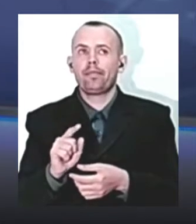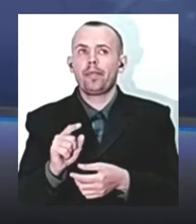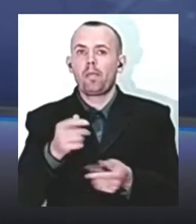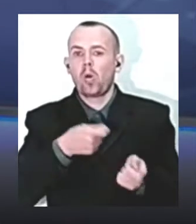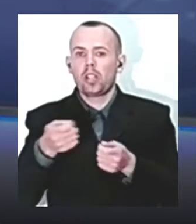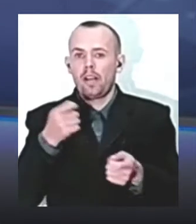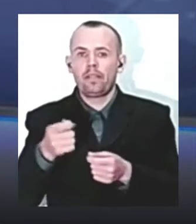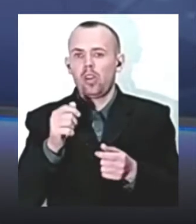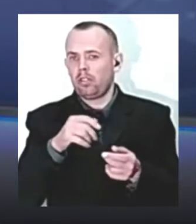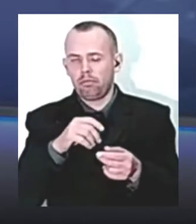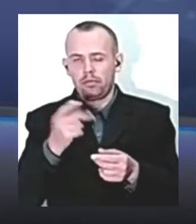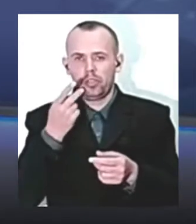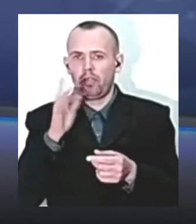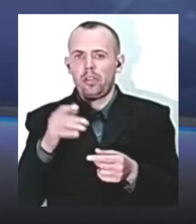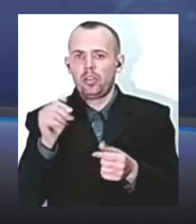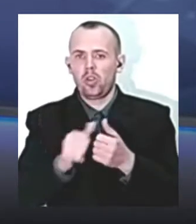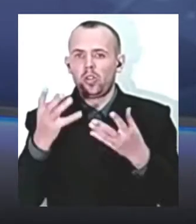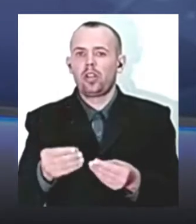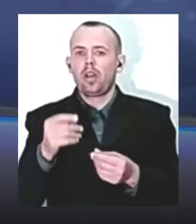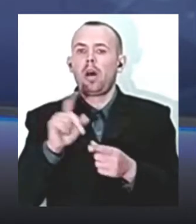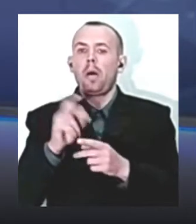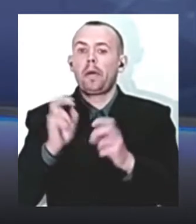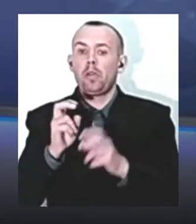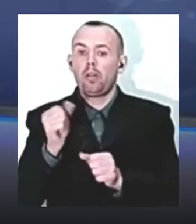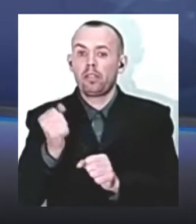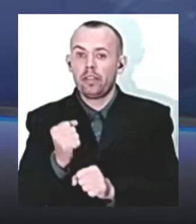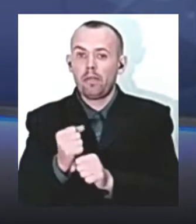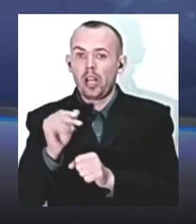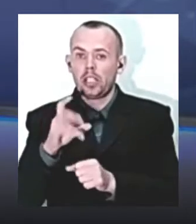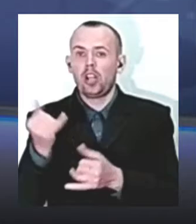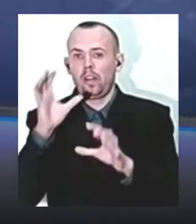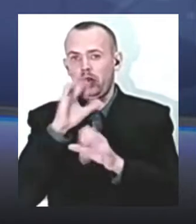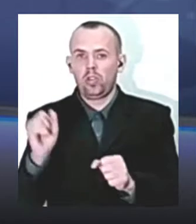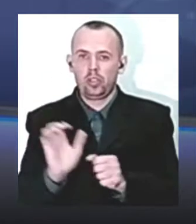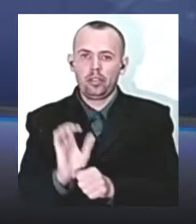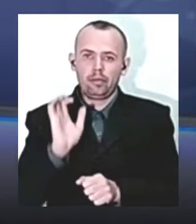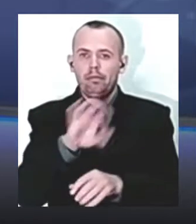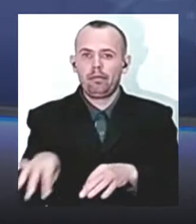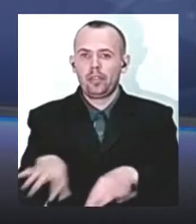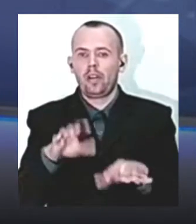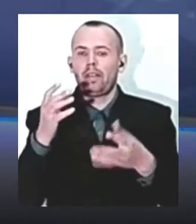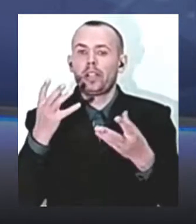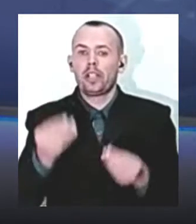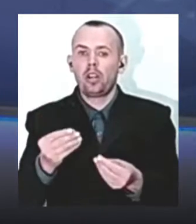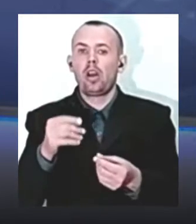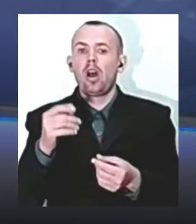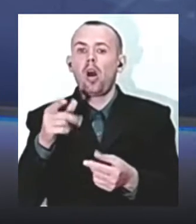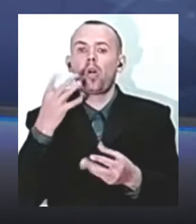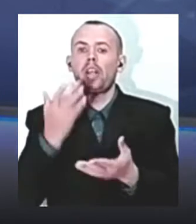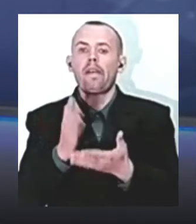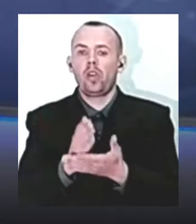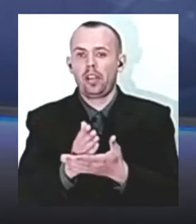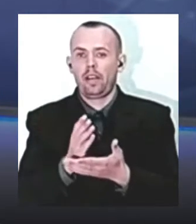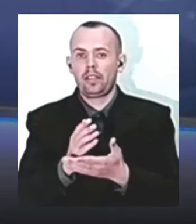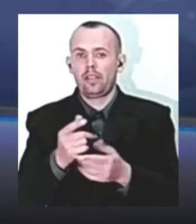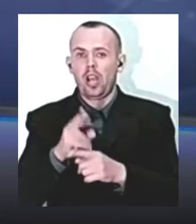Тобто підприємство виробляє кисень і вночі його транспортує або вдень, коли в нього є наявна кількість цього кисню.